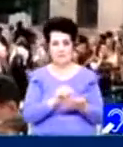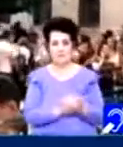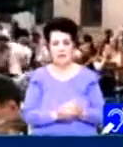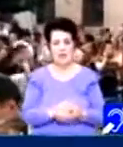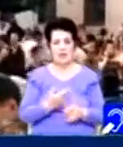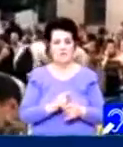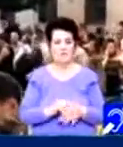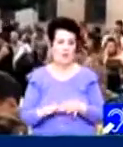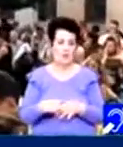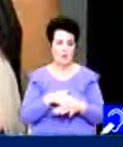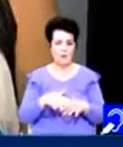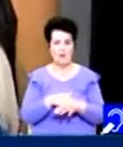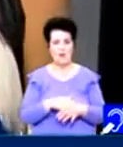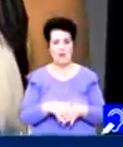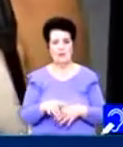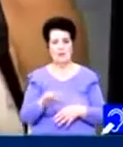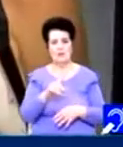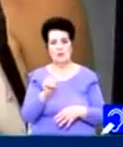cea mai populată zonă din New York.